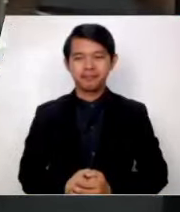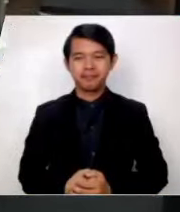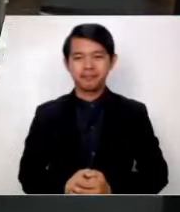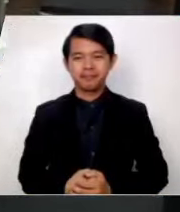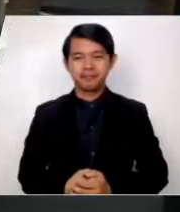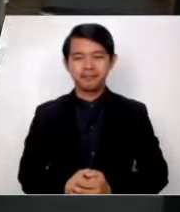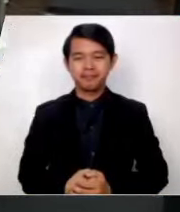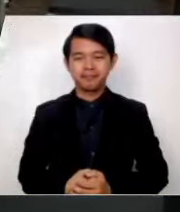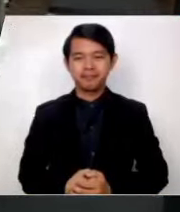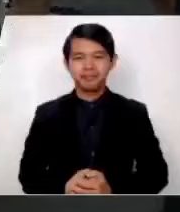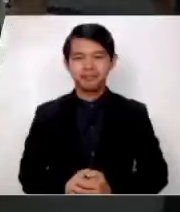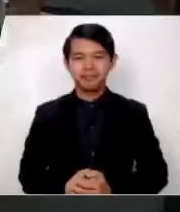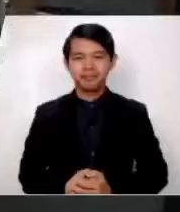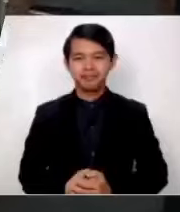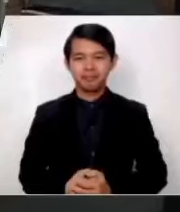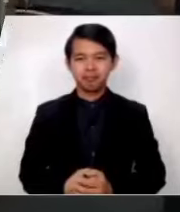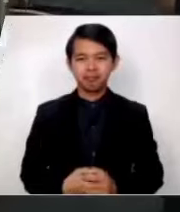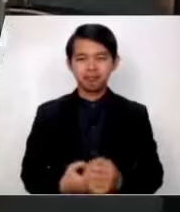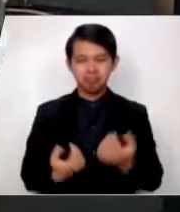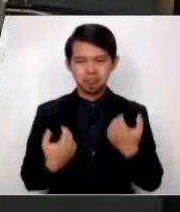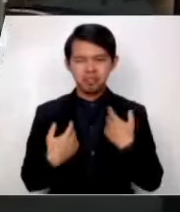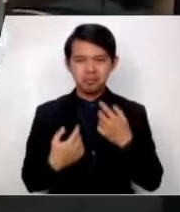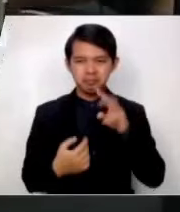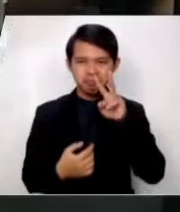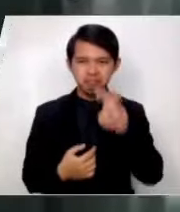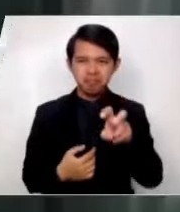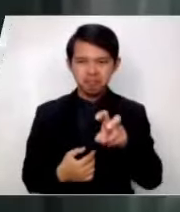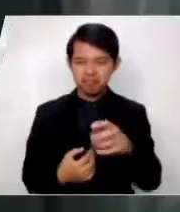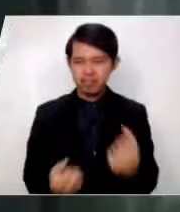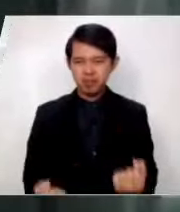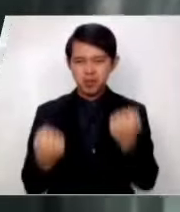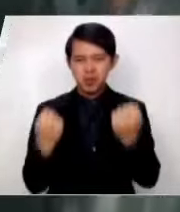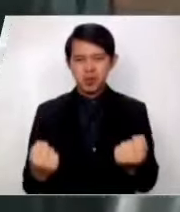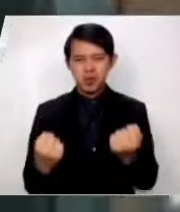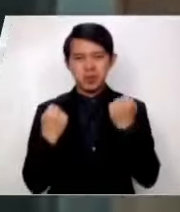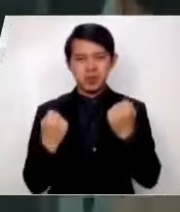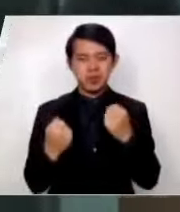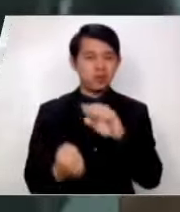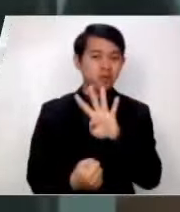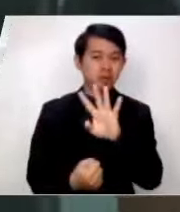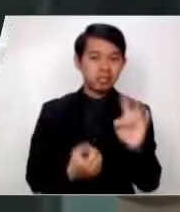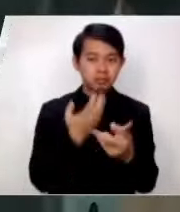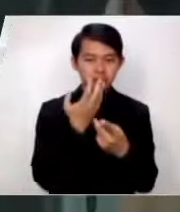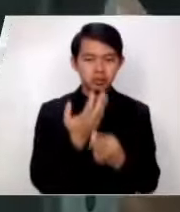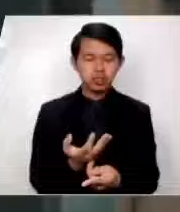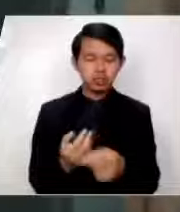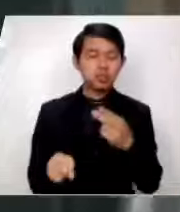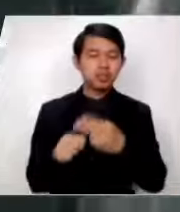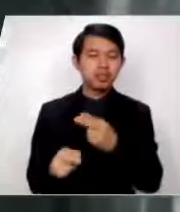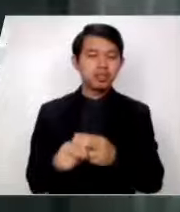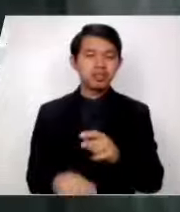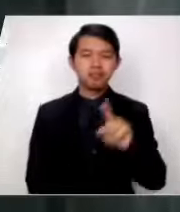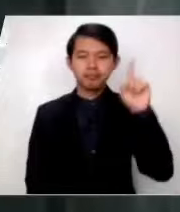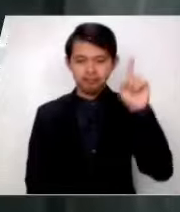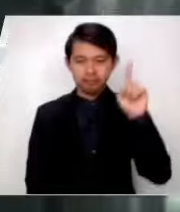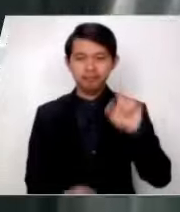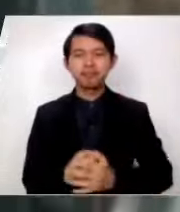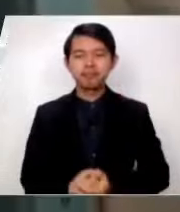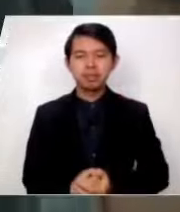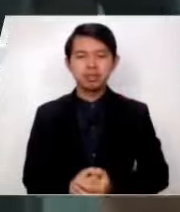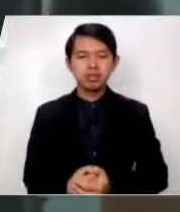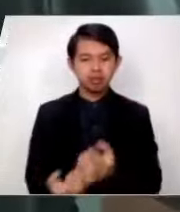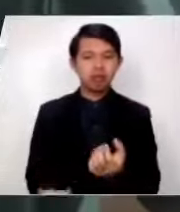Inabutan naming nagbubuhat ng 40 kilo weights ang 27 years old na si Maui Mendoza. Nakatulong daw ang weightlifting para hindi lumala ang